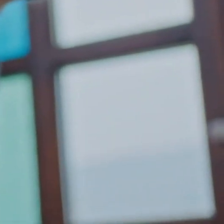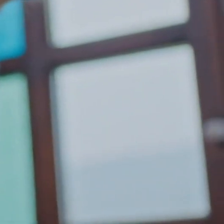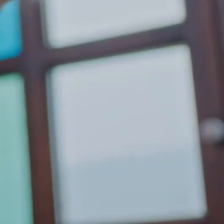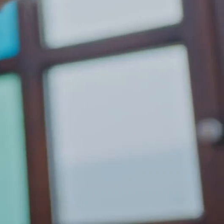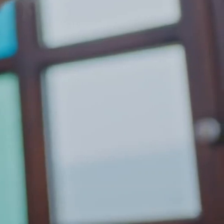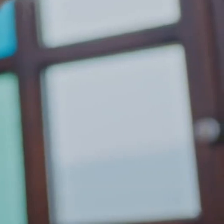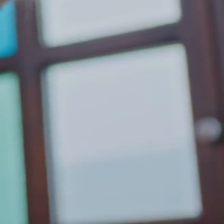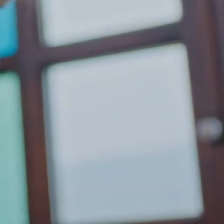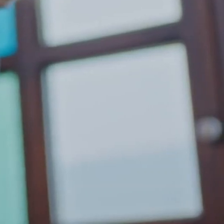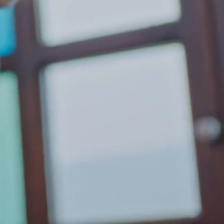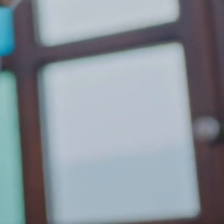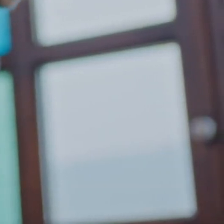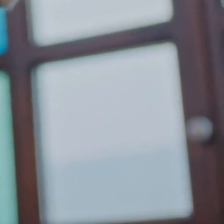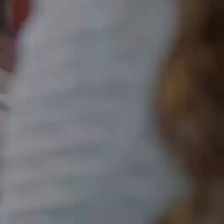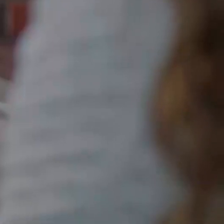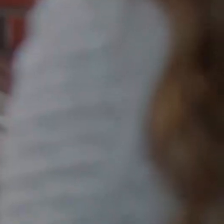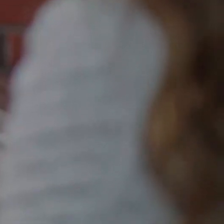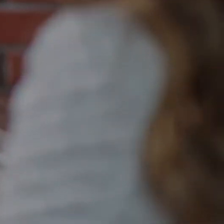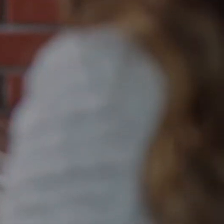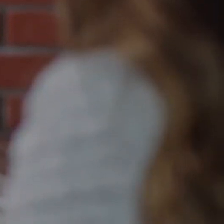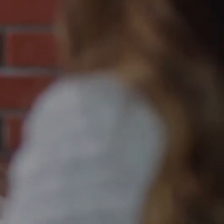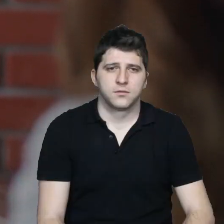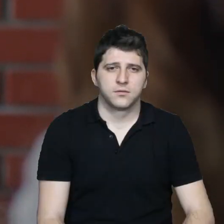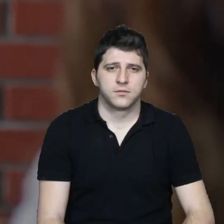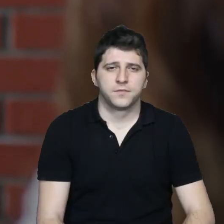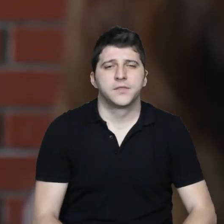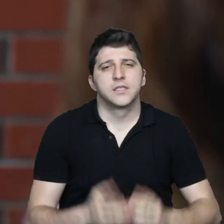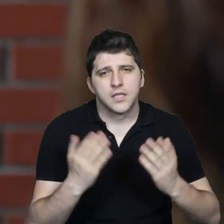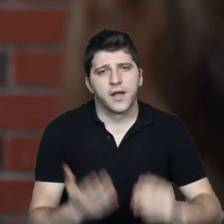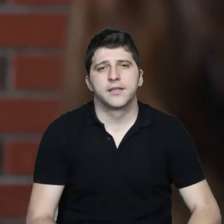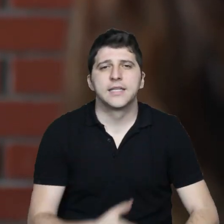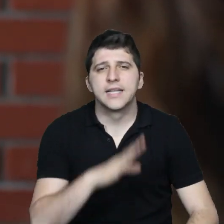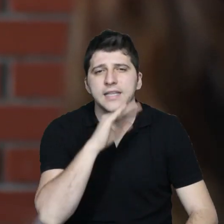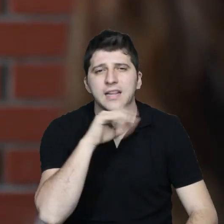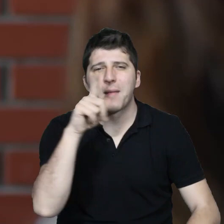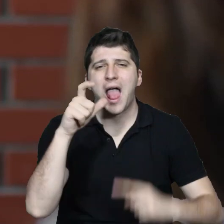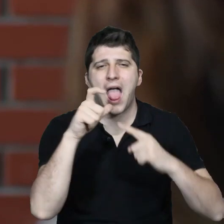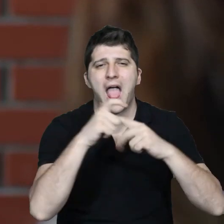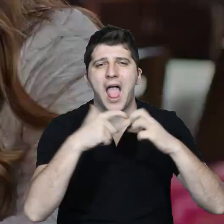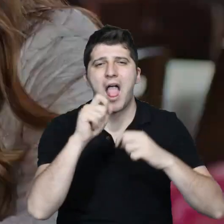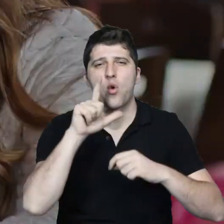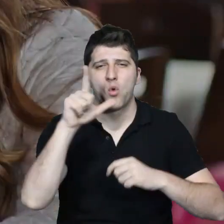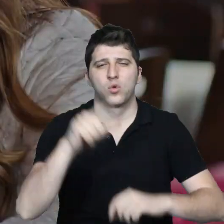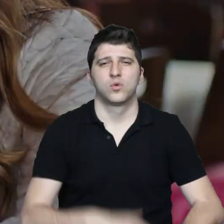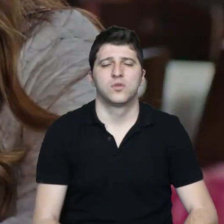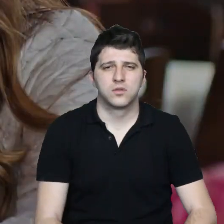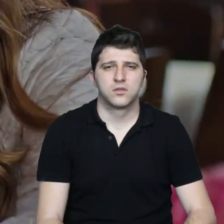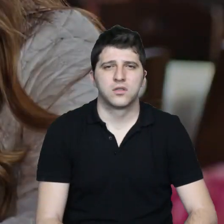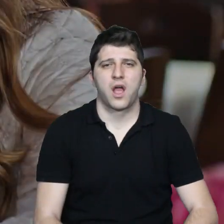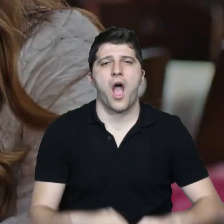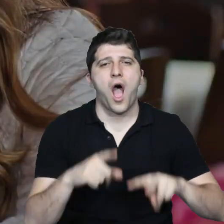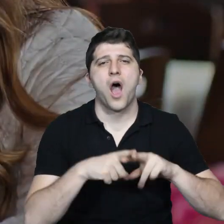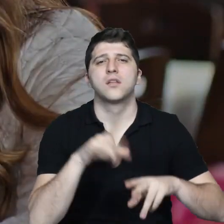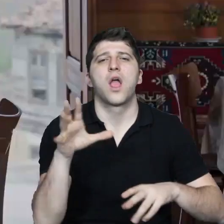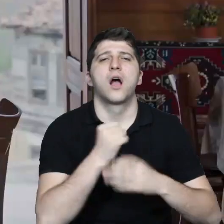Söylediği her şeyi Arda'nın gözlerine bakarak söylüyor. Yani dedem olacak o Erol Ejder. Arda'yı